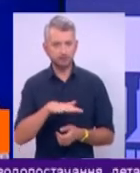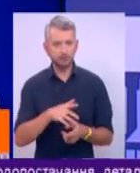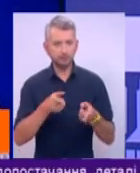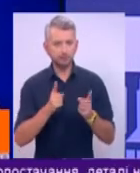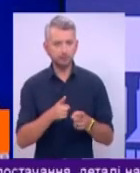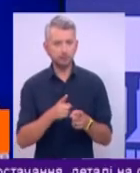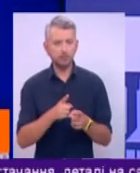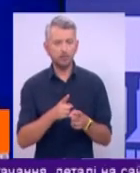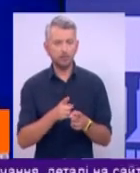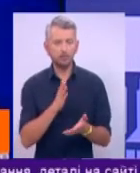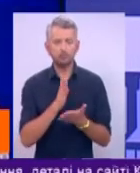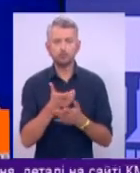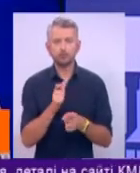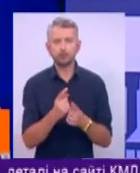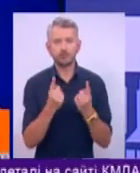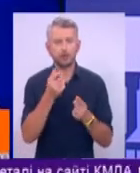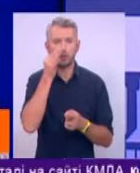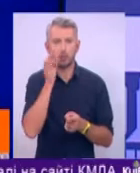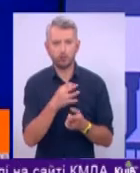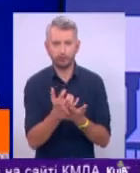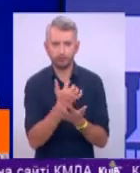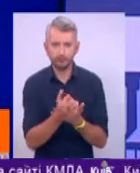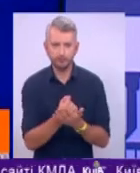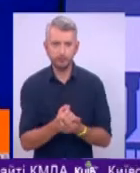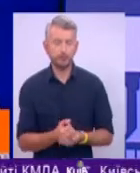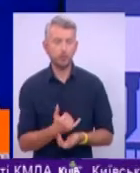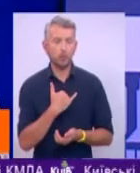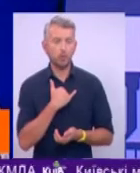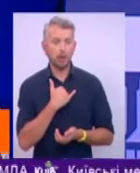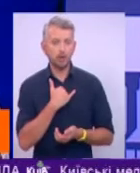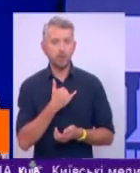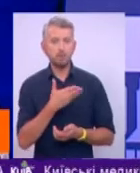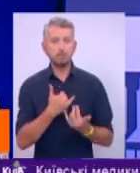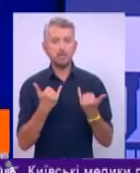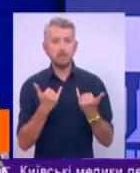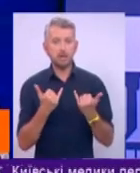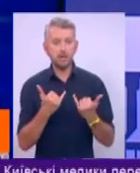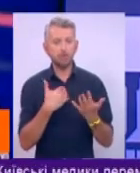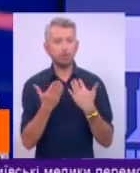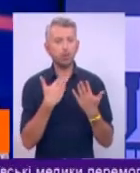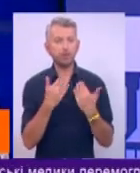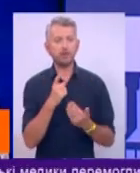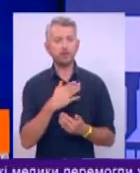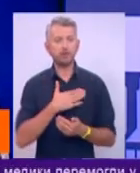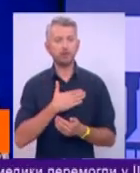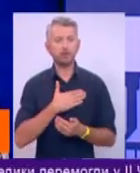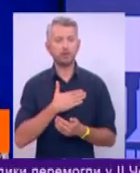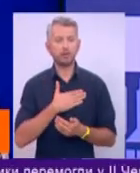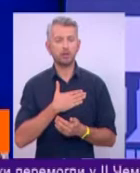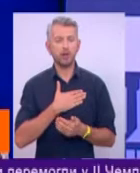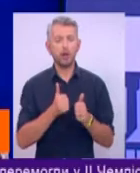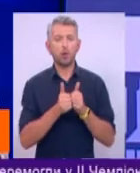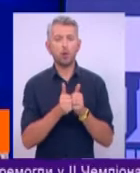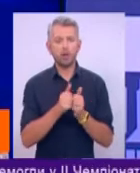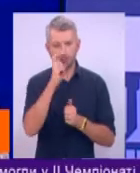насправді накопичила дуже великий досвід. В нас, ми зараз от, спілкуючись з нашими